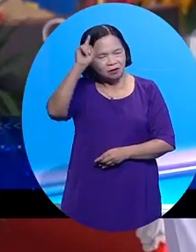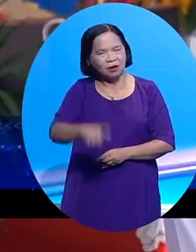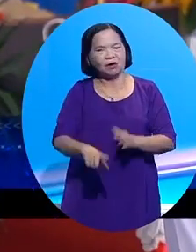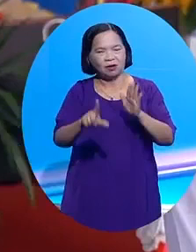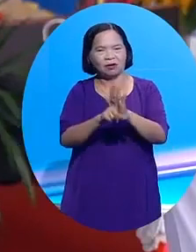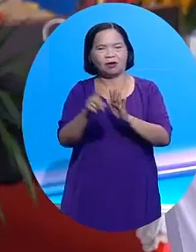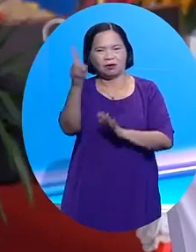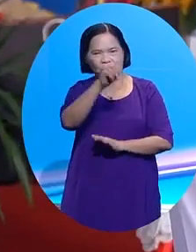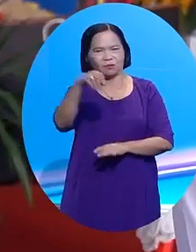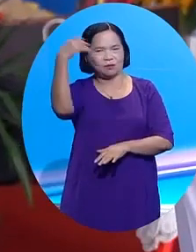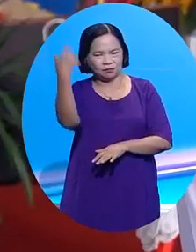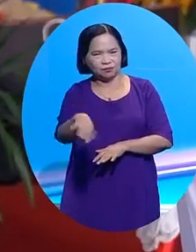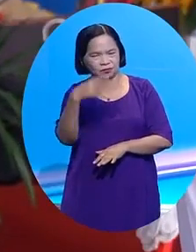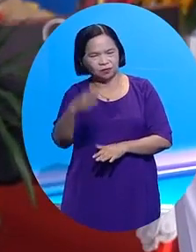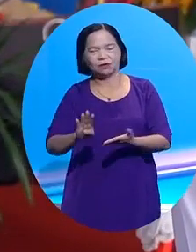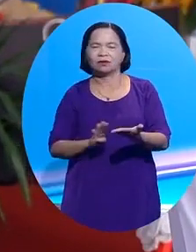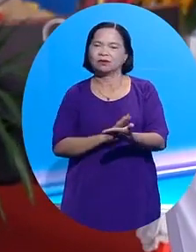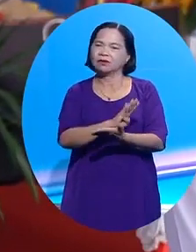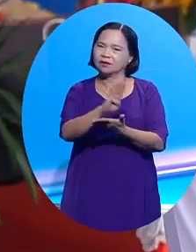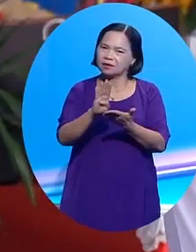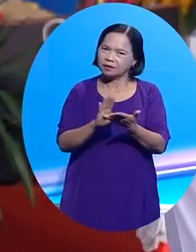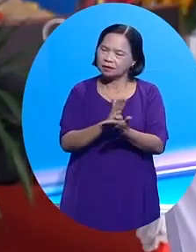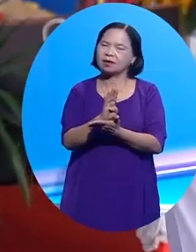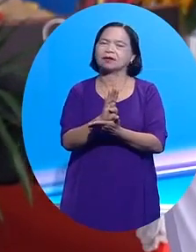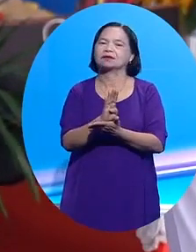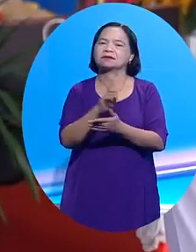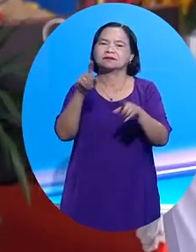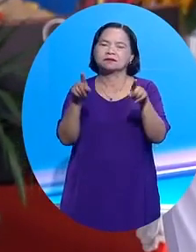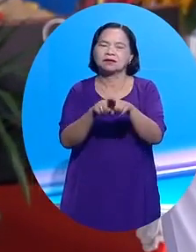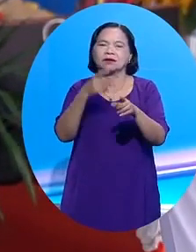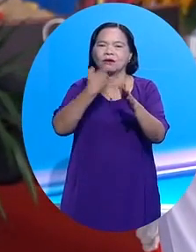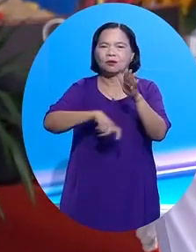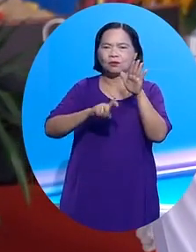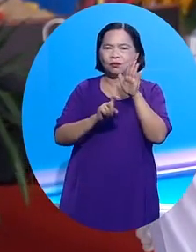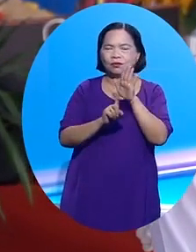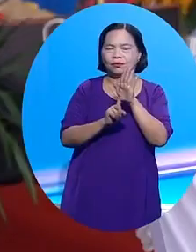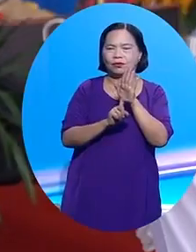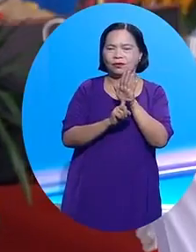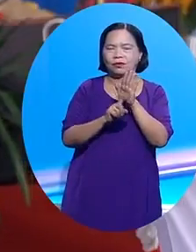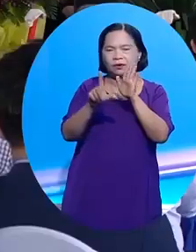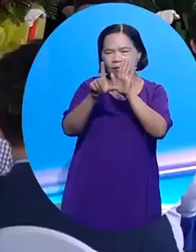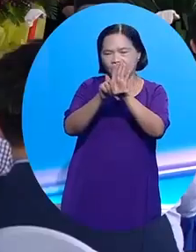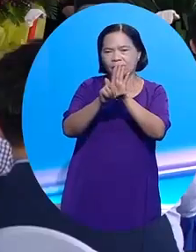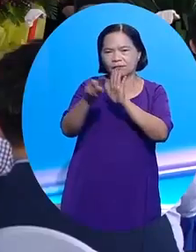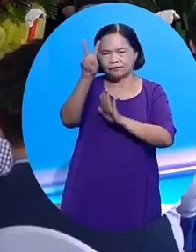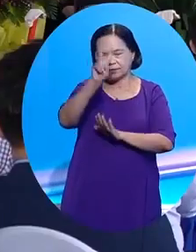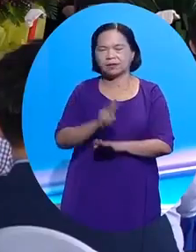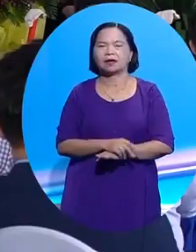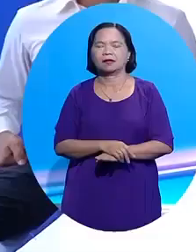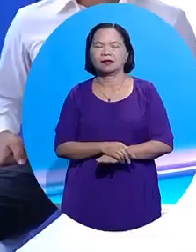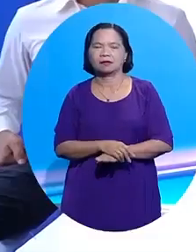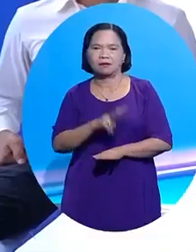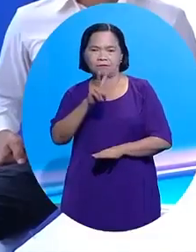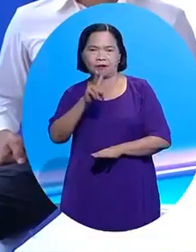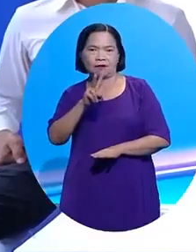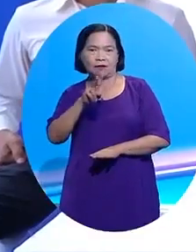về pháp lý và đảm bảo cái tiêu chuẩn, quy chuẩn cũng như là các quy định của hệ thống pháp luật Việt Nam. Tumis Phú Mỹ